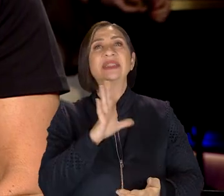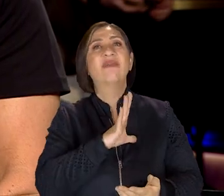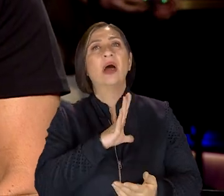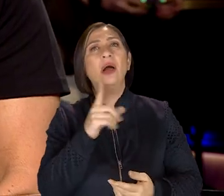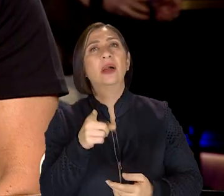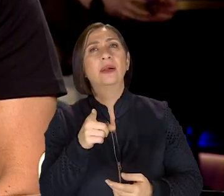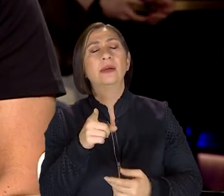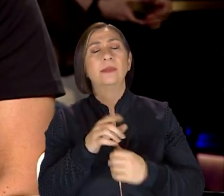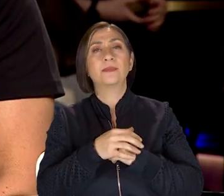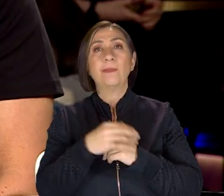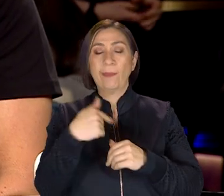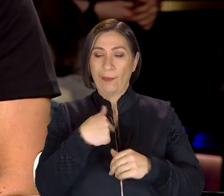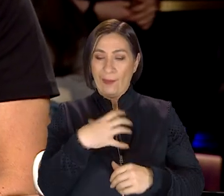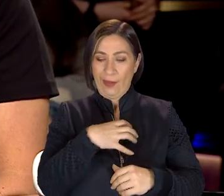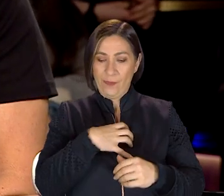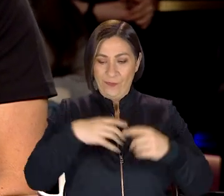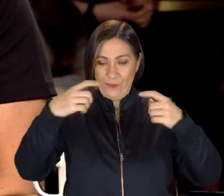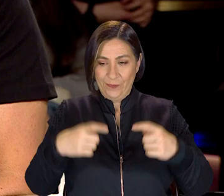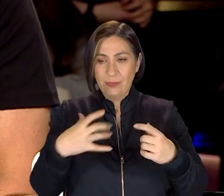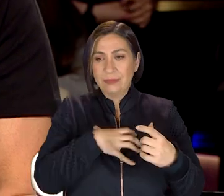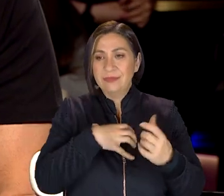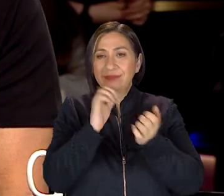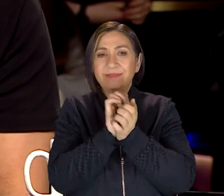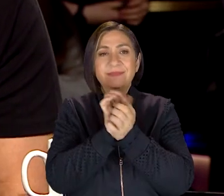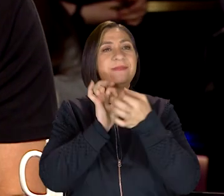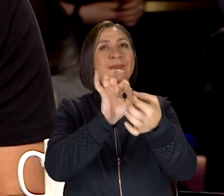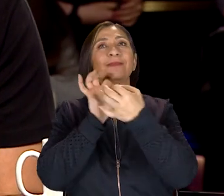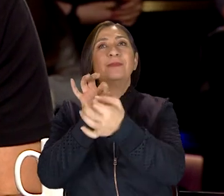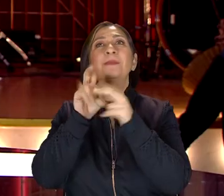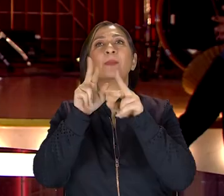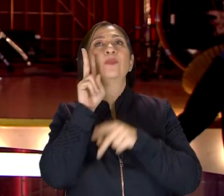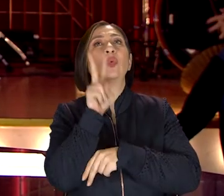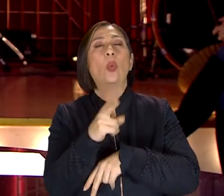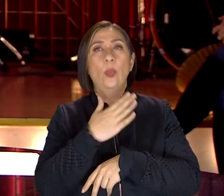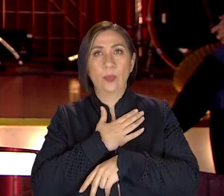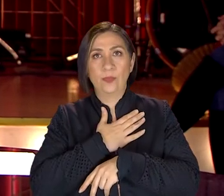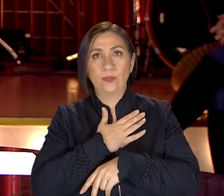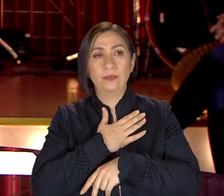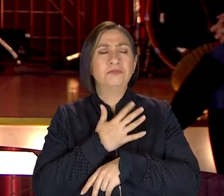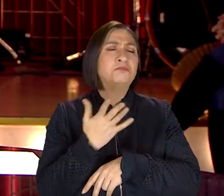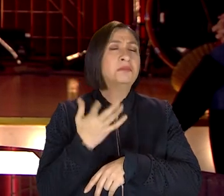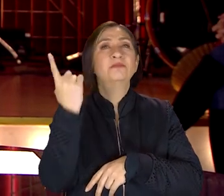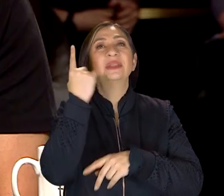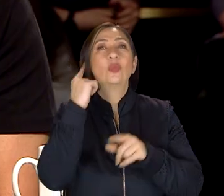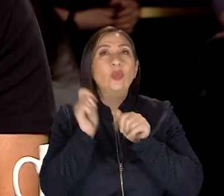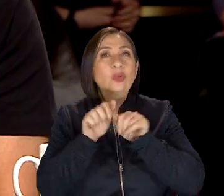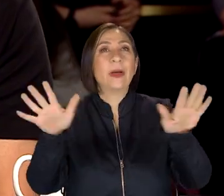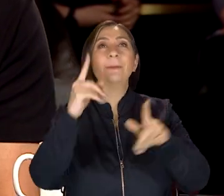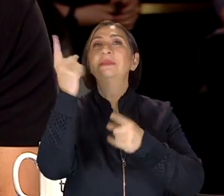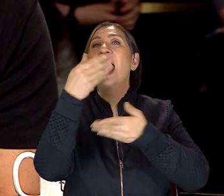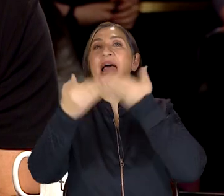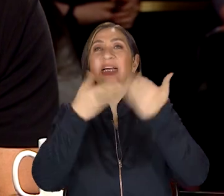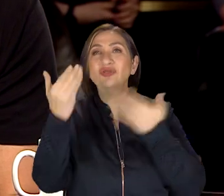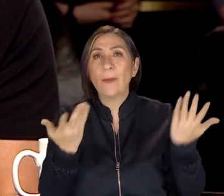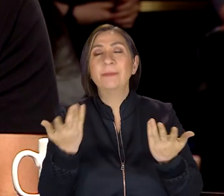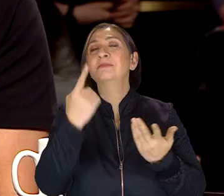Abi şöyle, ben kendi mecram olarak görüyorum. Yani kendi iletişim mecram olarak görüyorum. Hı hı. Atıyorum bir şey duyuracağım zaman, bir şey anlatacağım